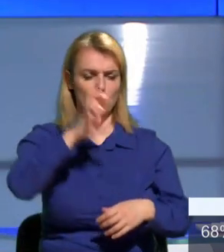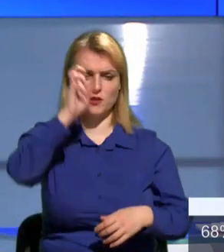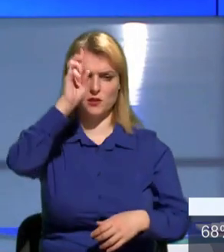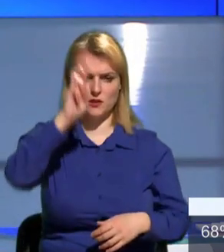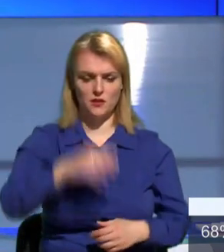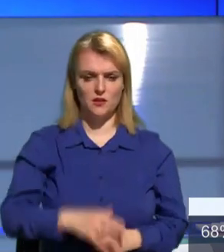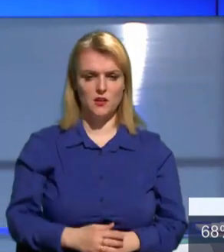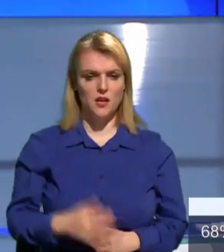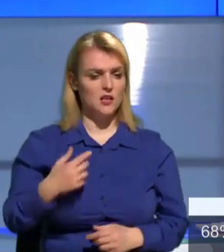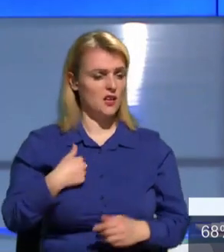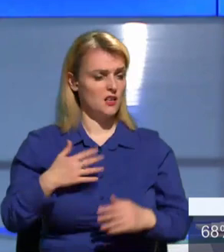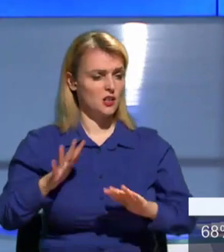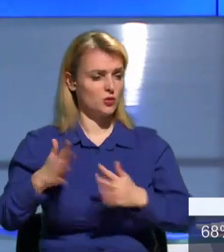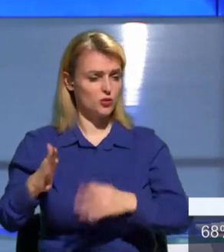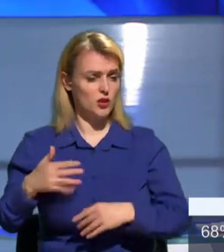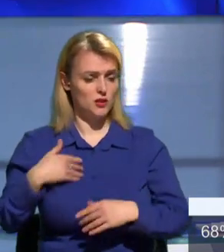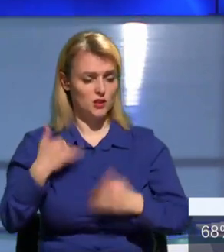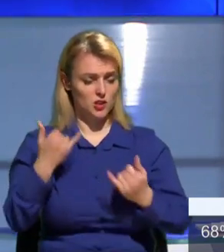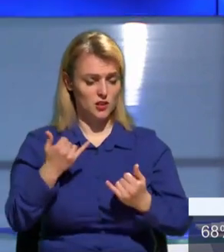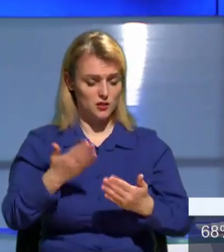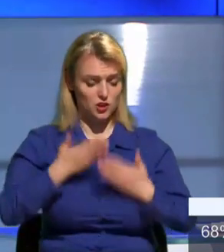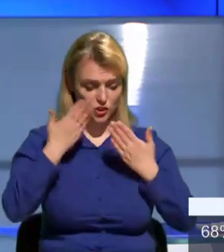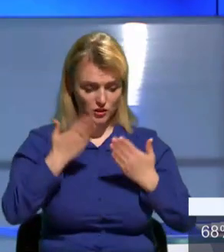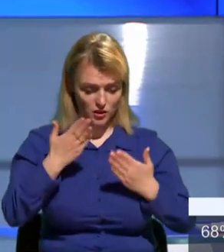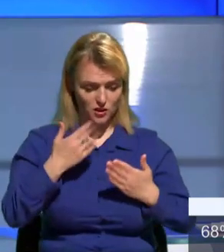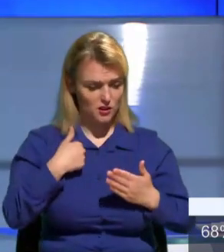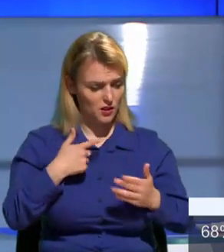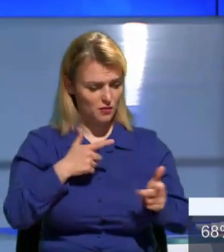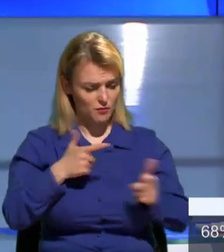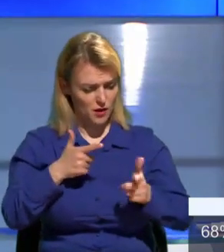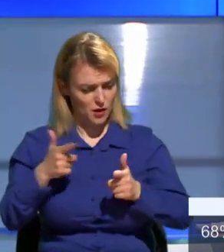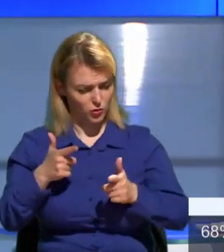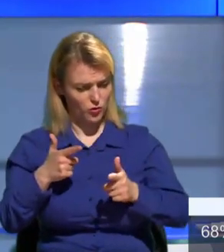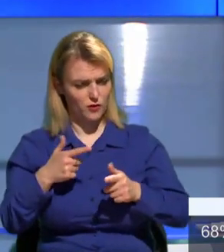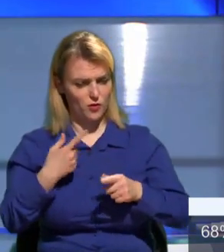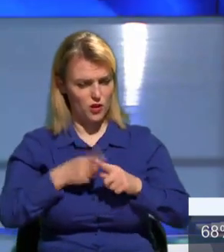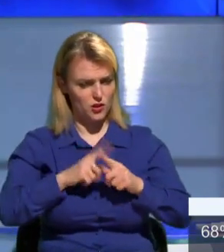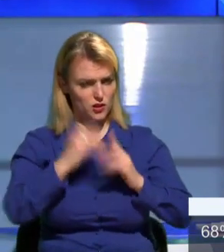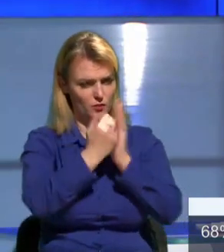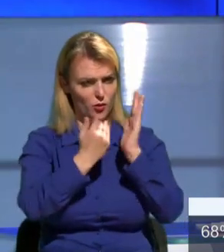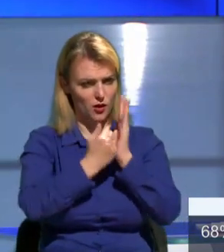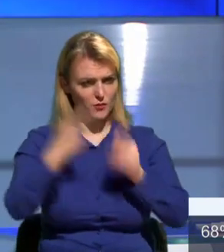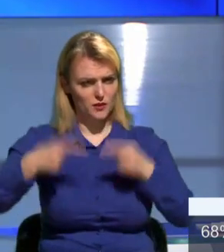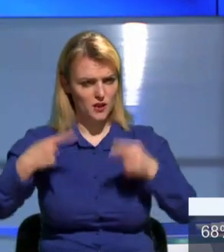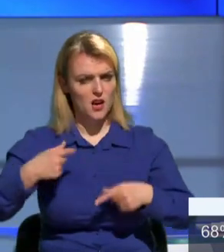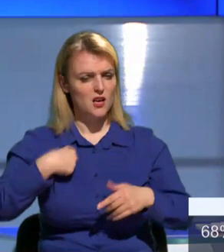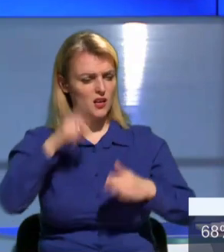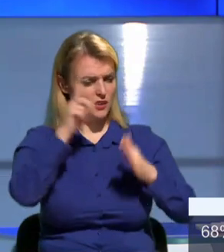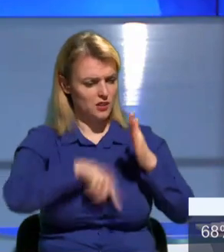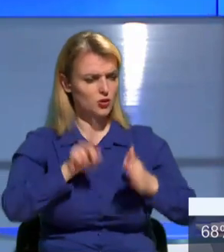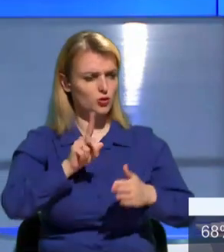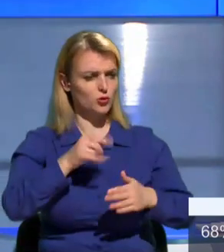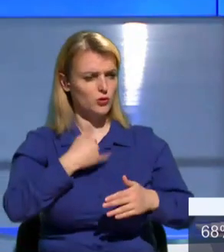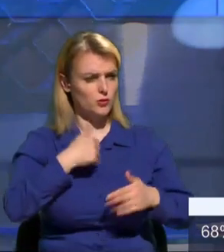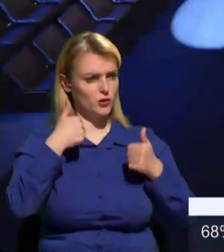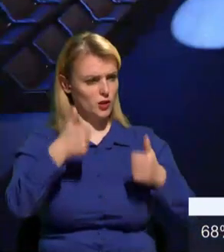Eu nu întâmplător m-am uitat în mapa care am pregătit. Apropo, m-am pregătit foarte bine pentru dezbateri și speram să avem o discuție bună cu